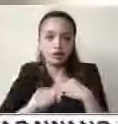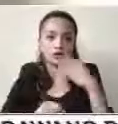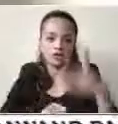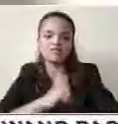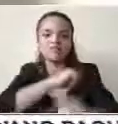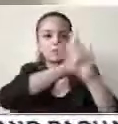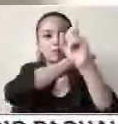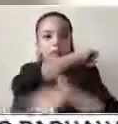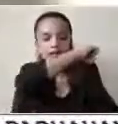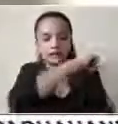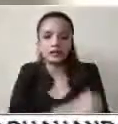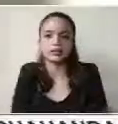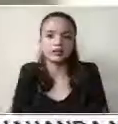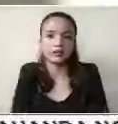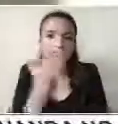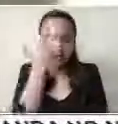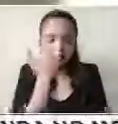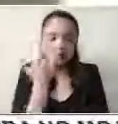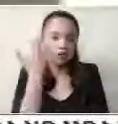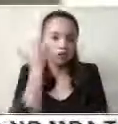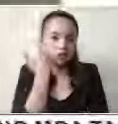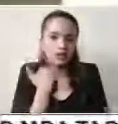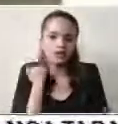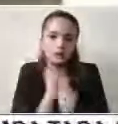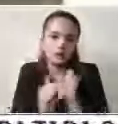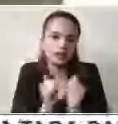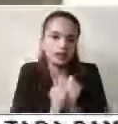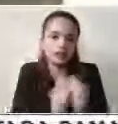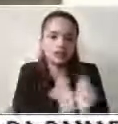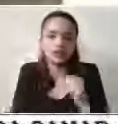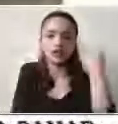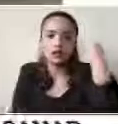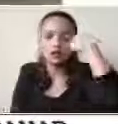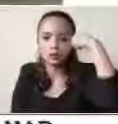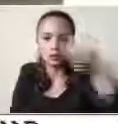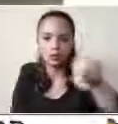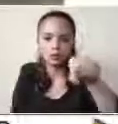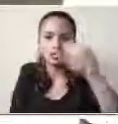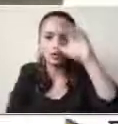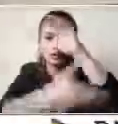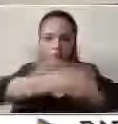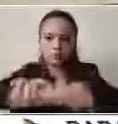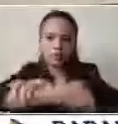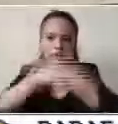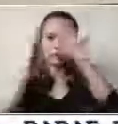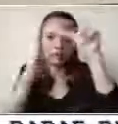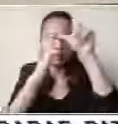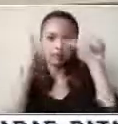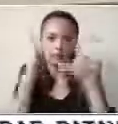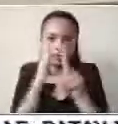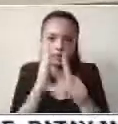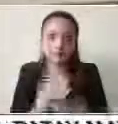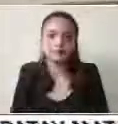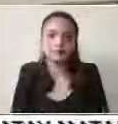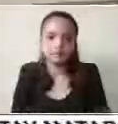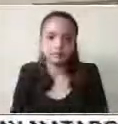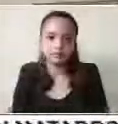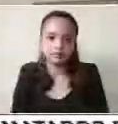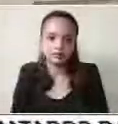ng circular ang mga first level courts tulad ng Metropolitan Trial Courts, Municipal Trial Courts